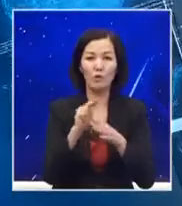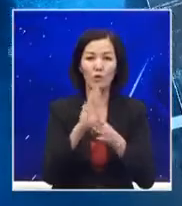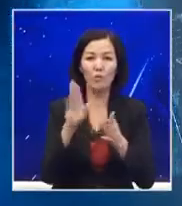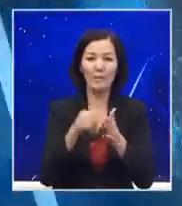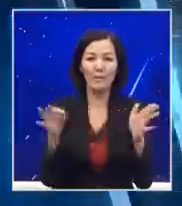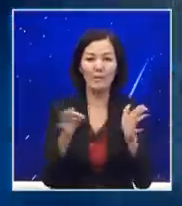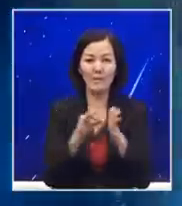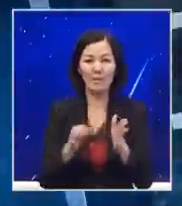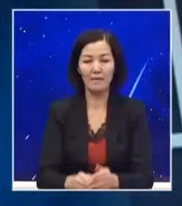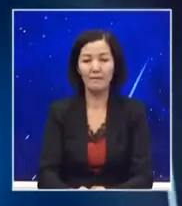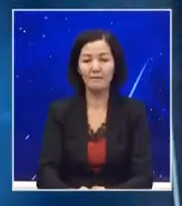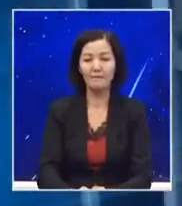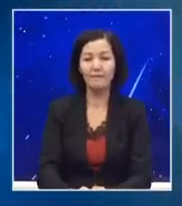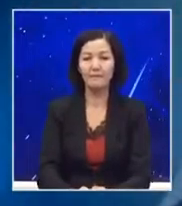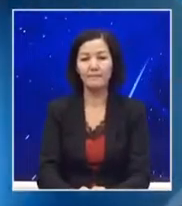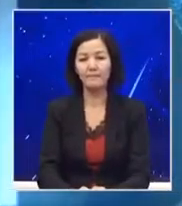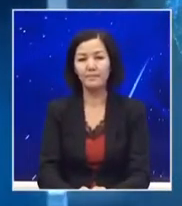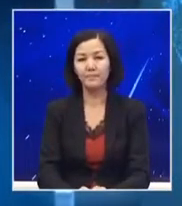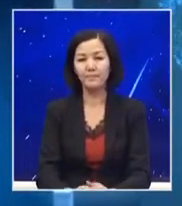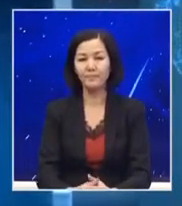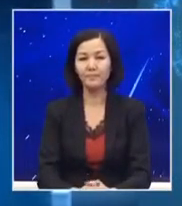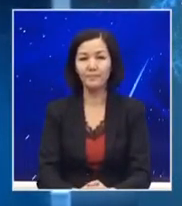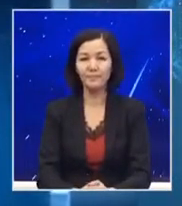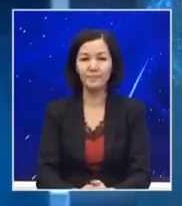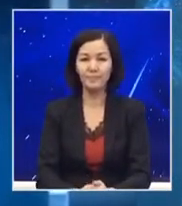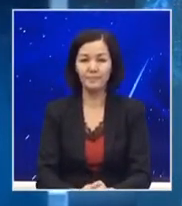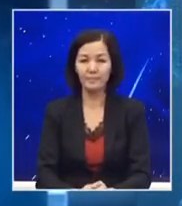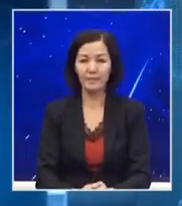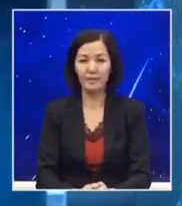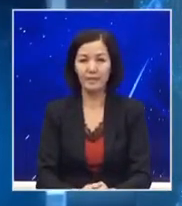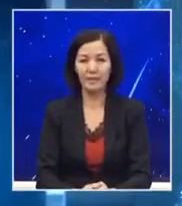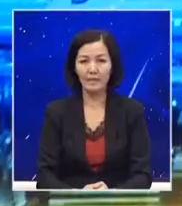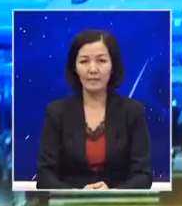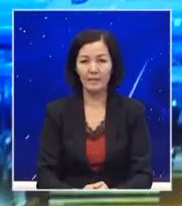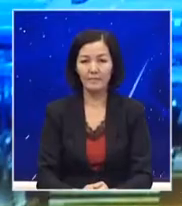Елдана Серпайқызы, Ғабит Қабдырахман, Жетісу телеарнасы, Талдықорған.